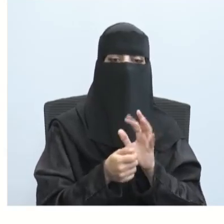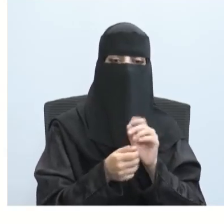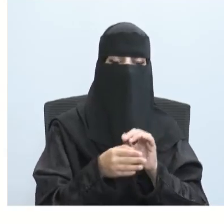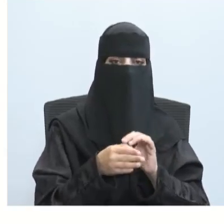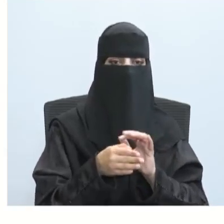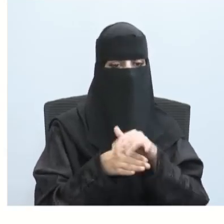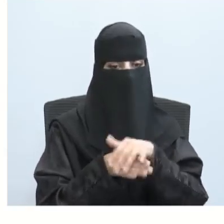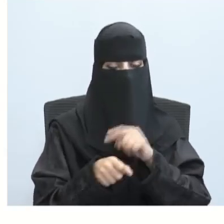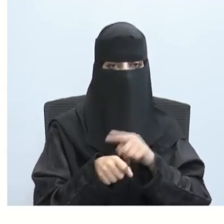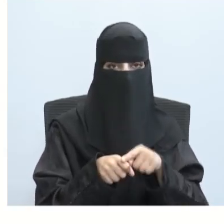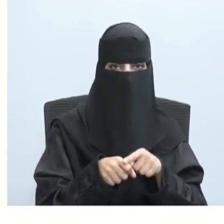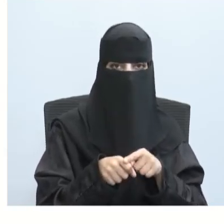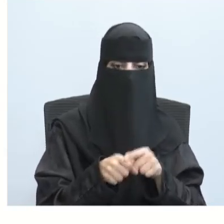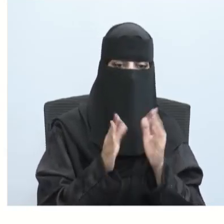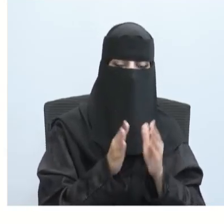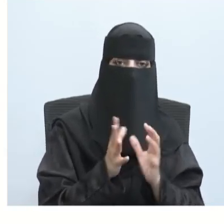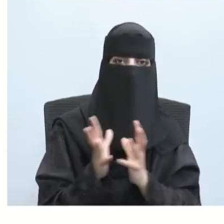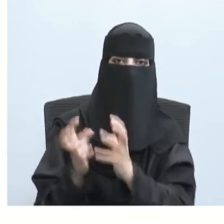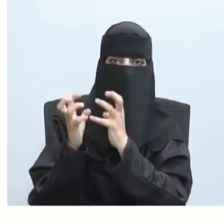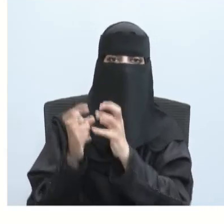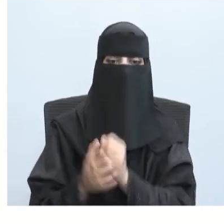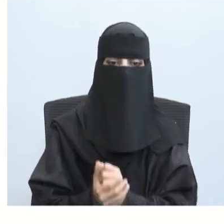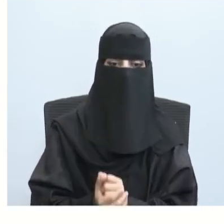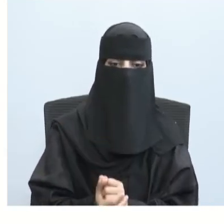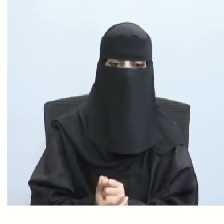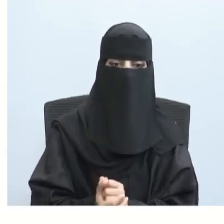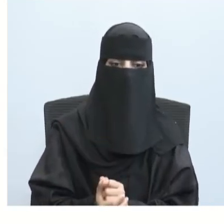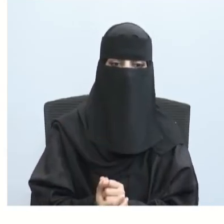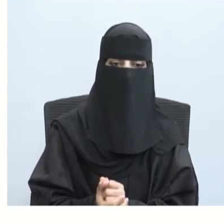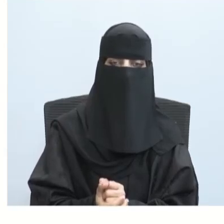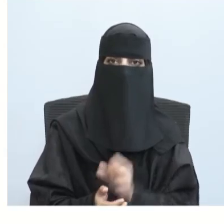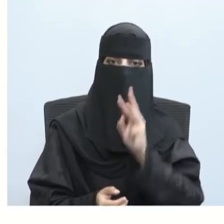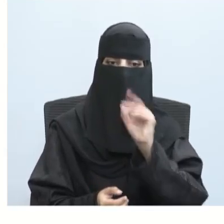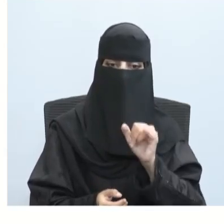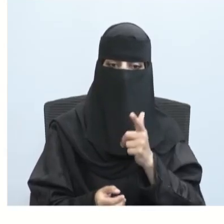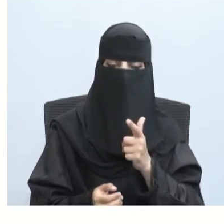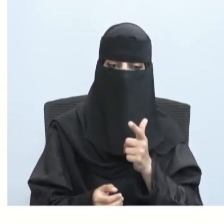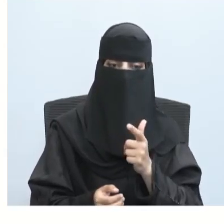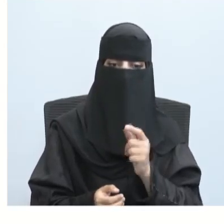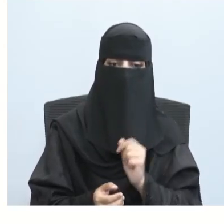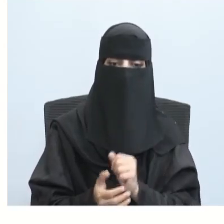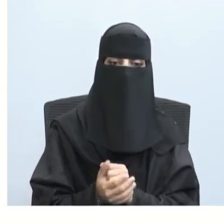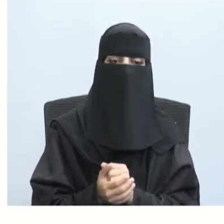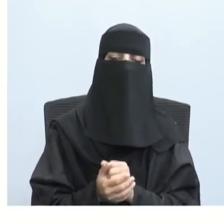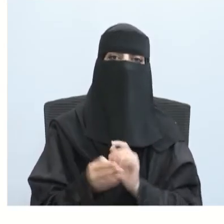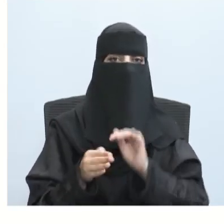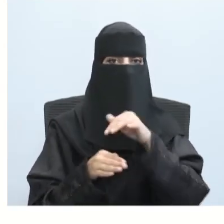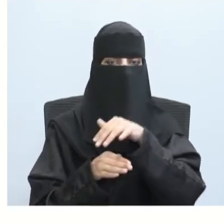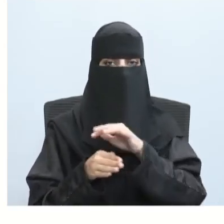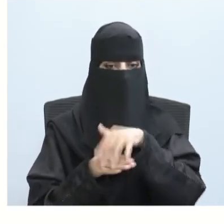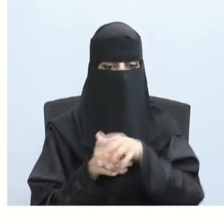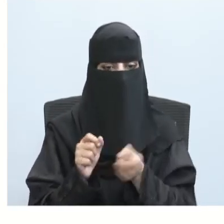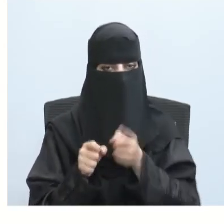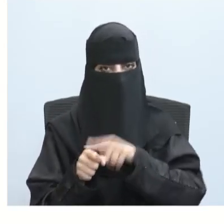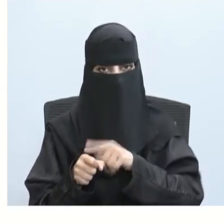الحاله السائله الى الحاله الغازيه اولا ثم من الحاله السائله الى الحاله الصلبه